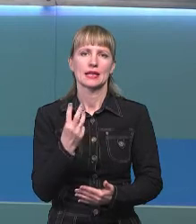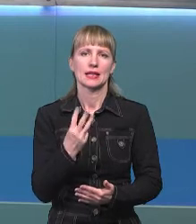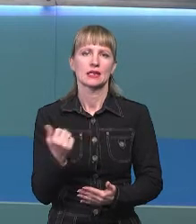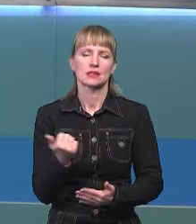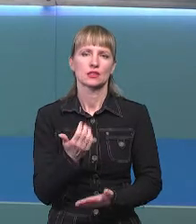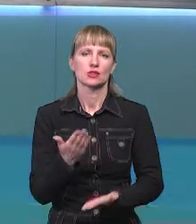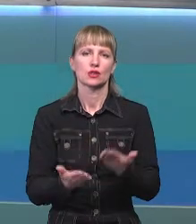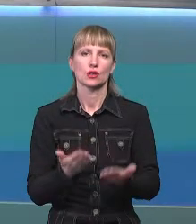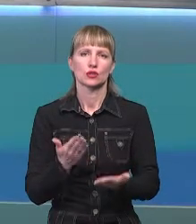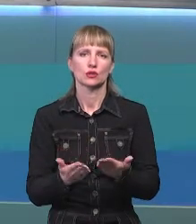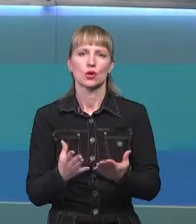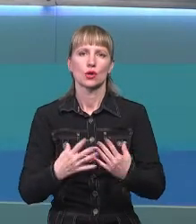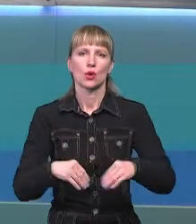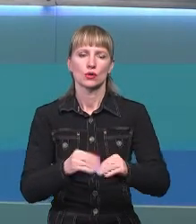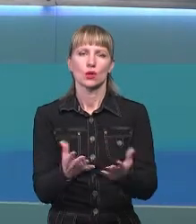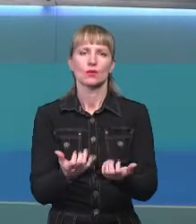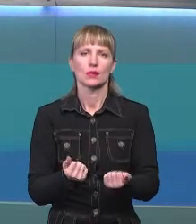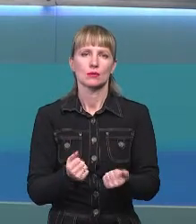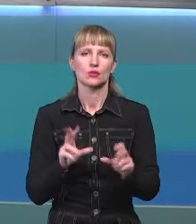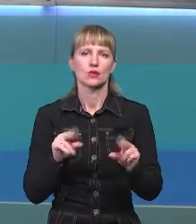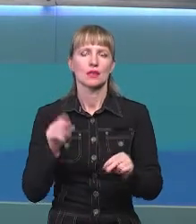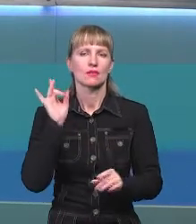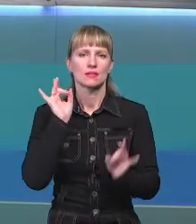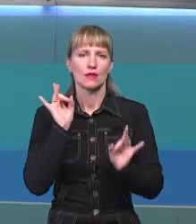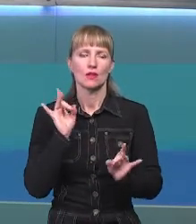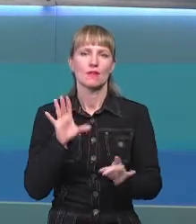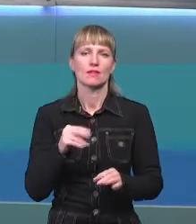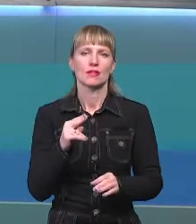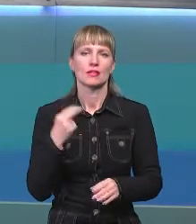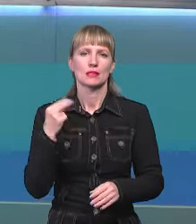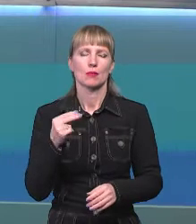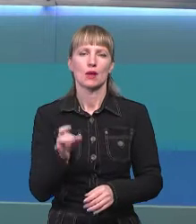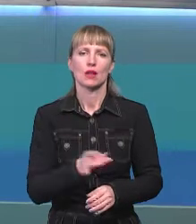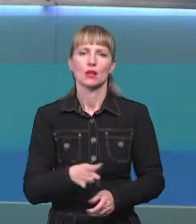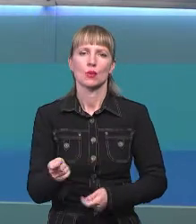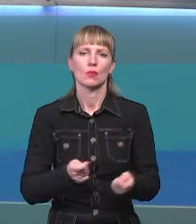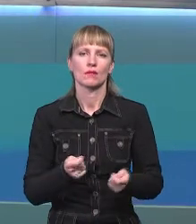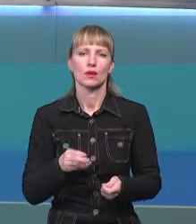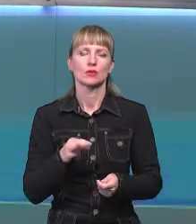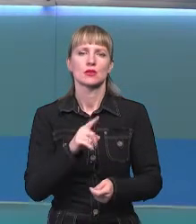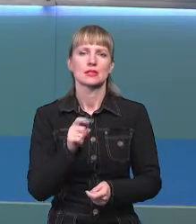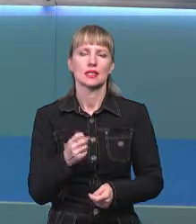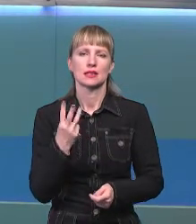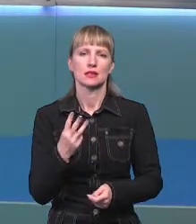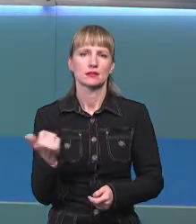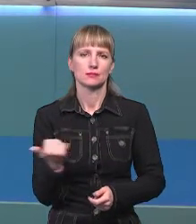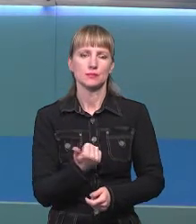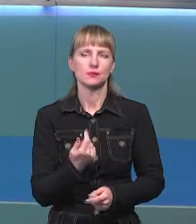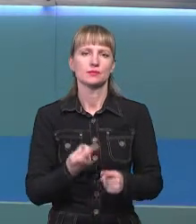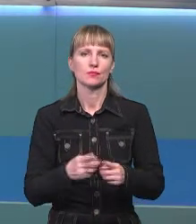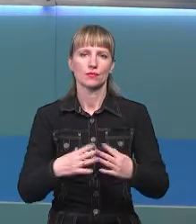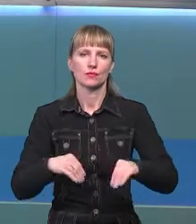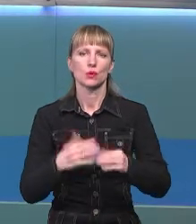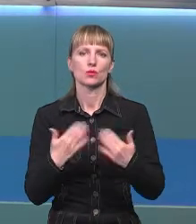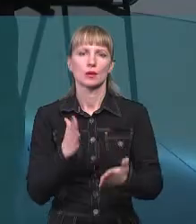якщо родина отримала щасливий дзвінок від Запорізького регіонального управління, то за 3 тижні ця родинка